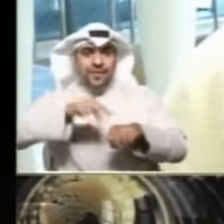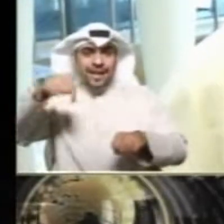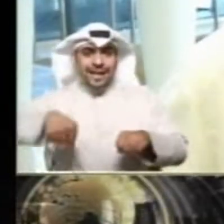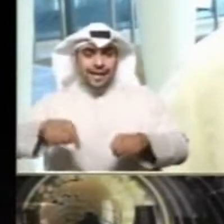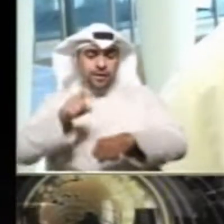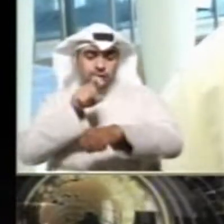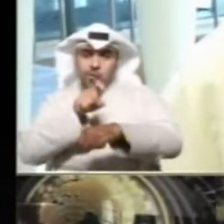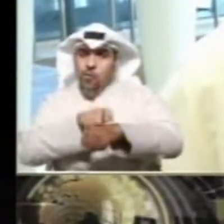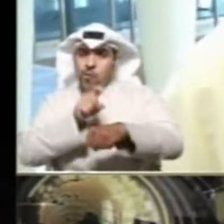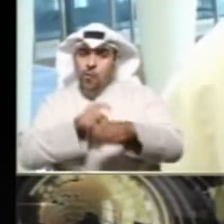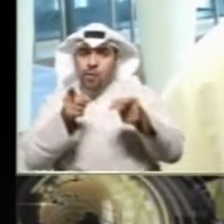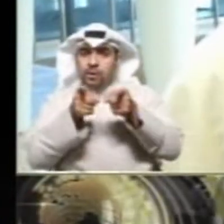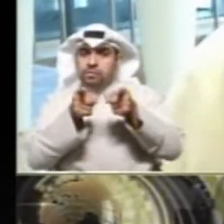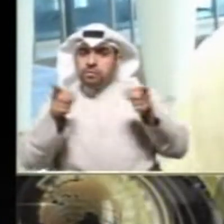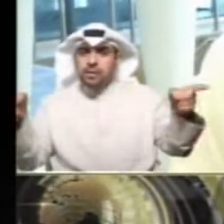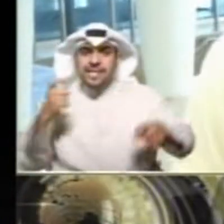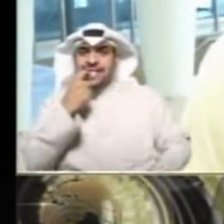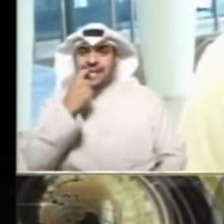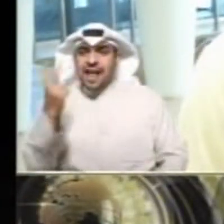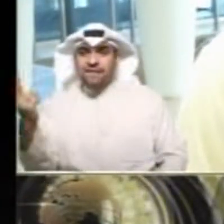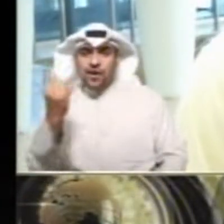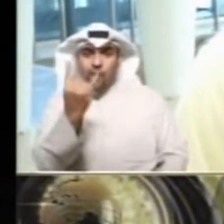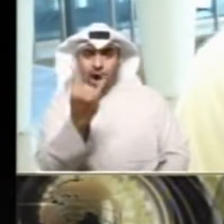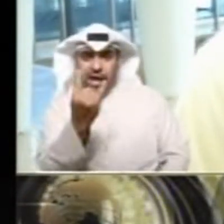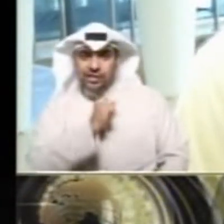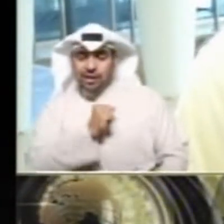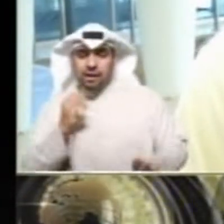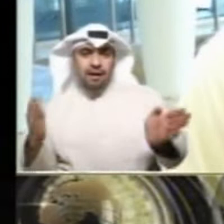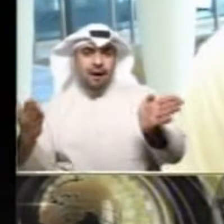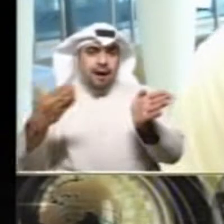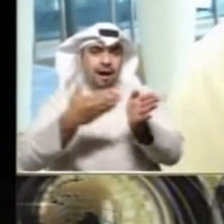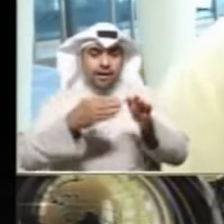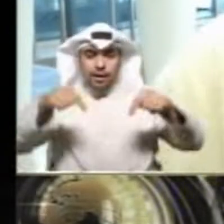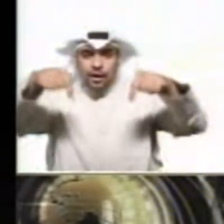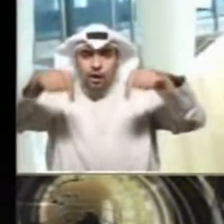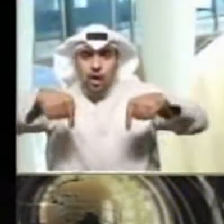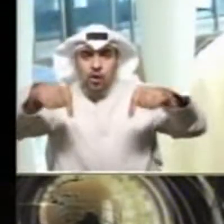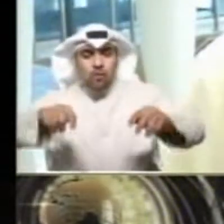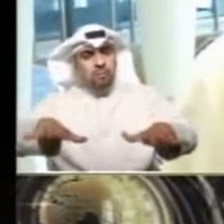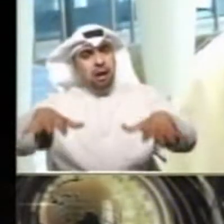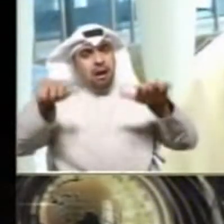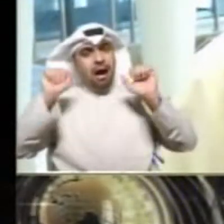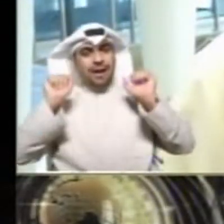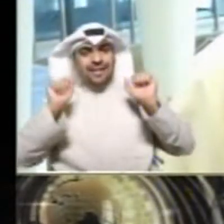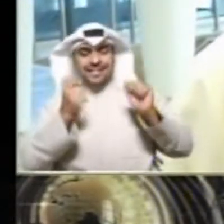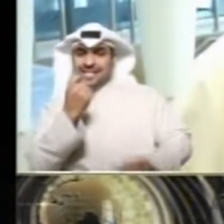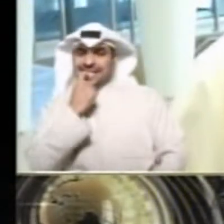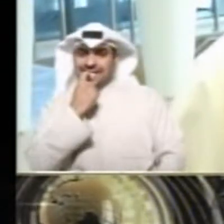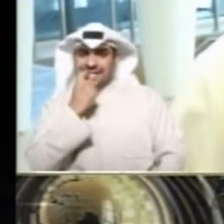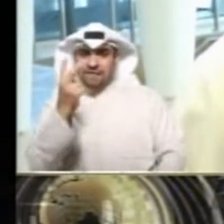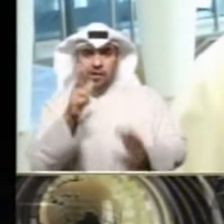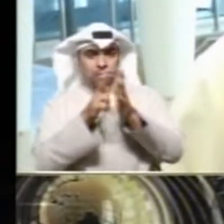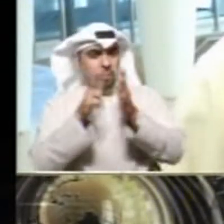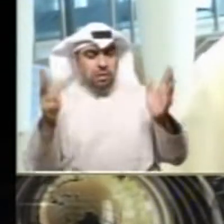الزمني ليكون ممتد من 2010 إلى اليوم ليستطيع حصل نهاية خدمته. الآن أتينا بتعديل